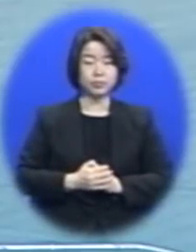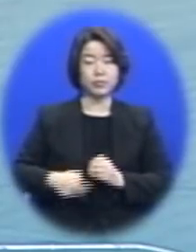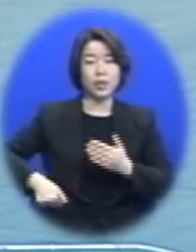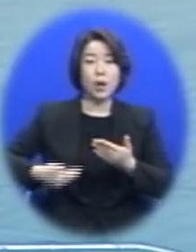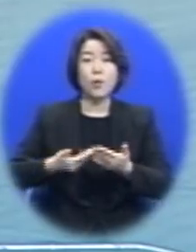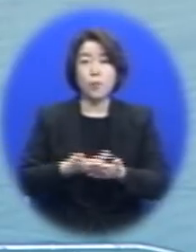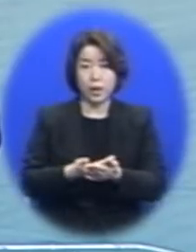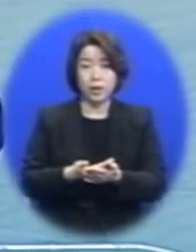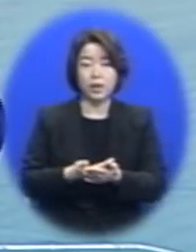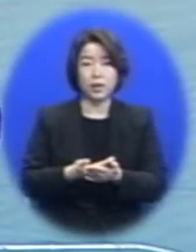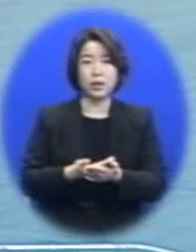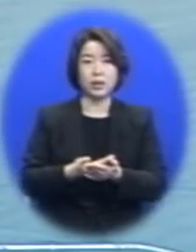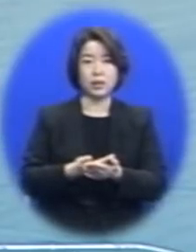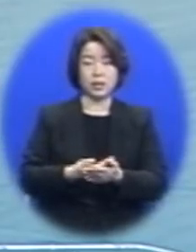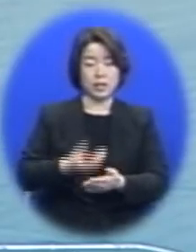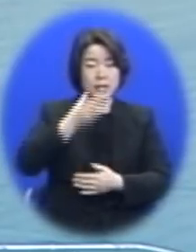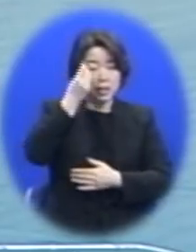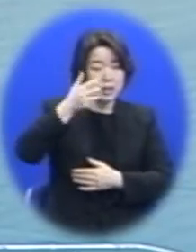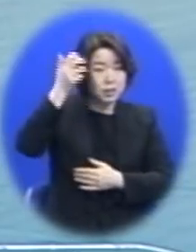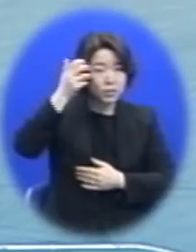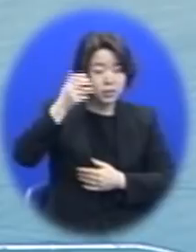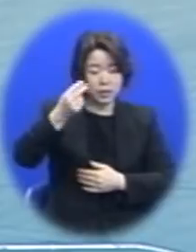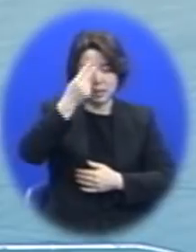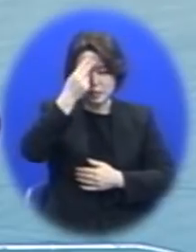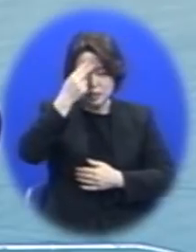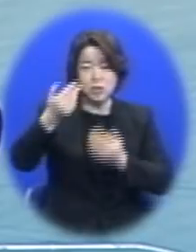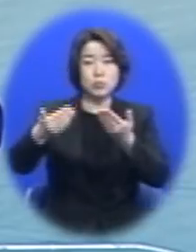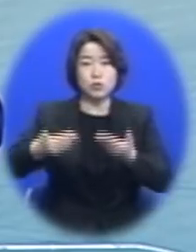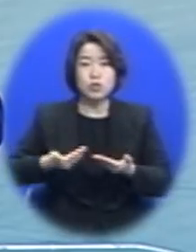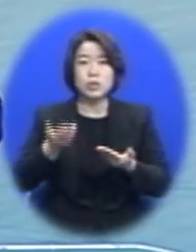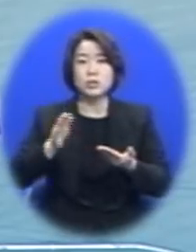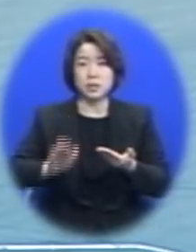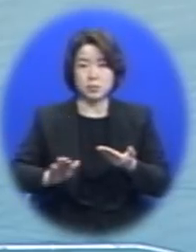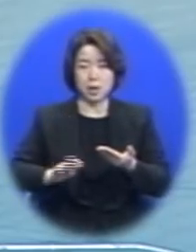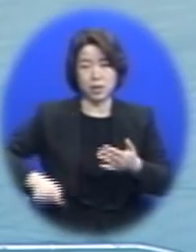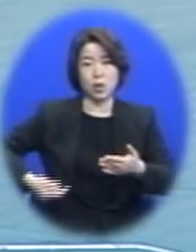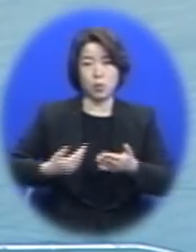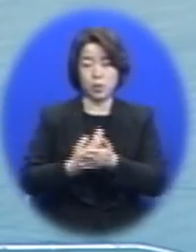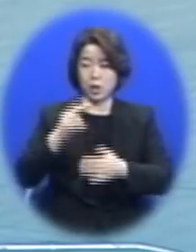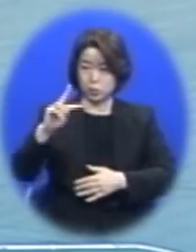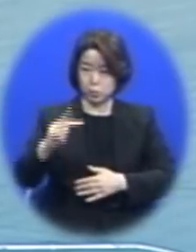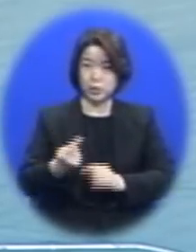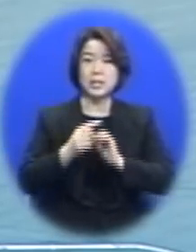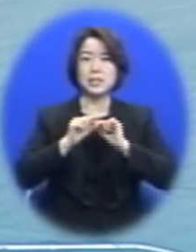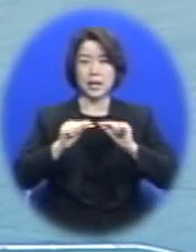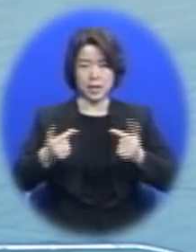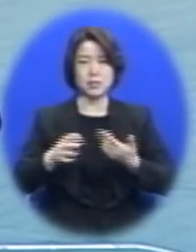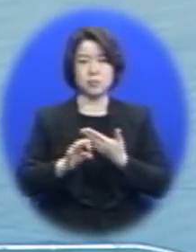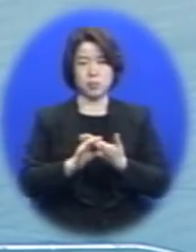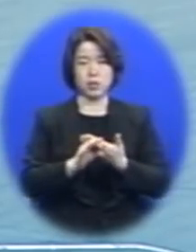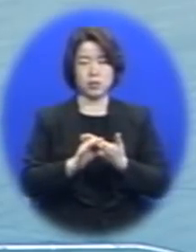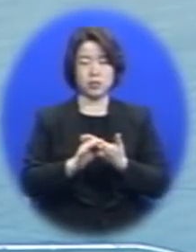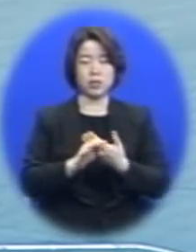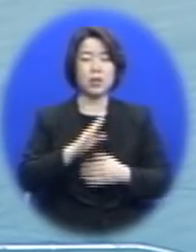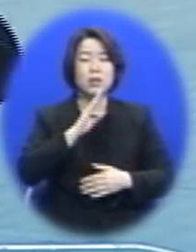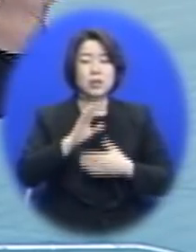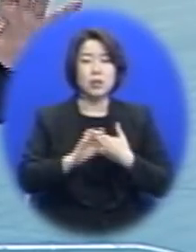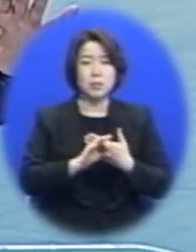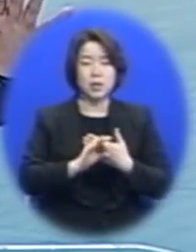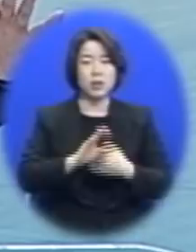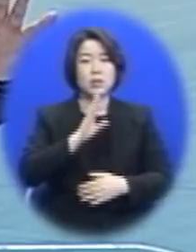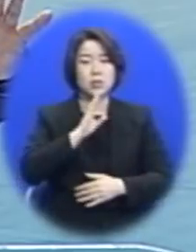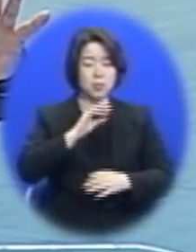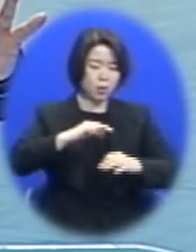회계의 성령의 근심을 주셨는데 도 회개하고 돌이키지 않으면 그러면 정말